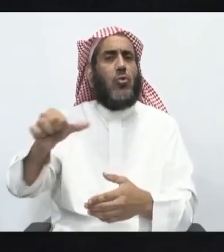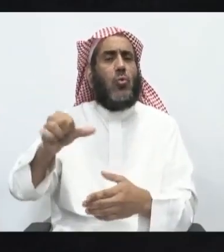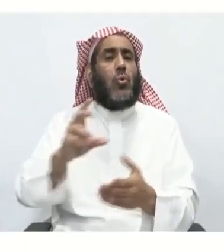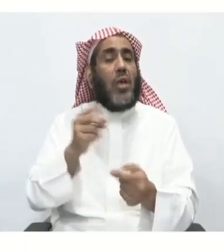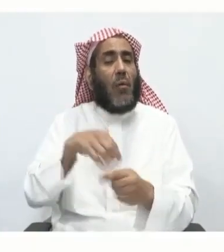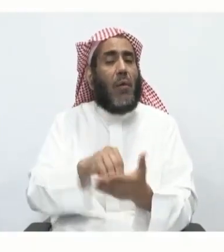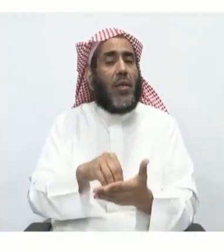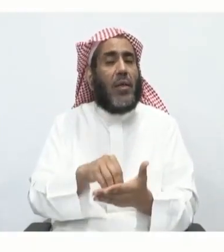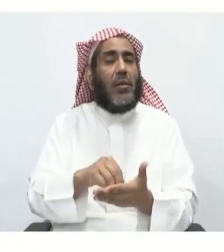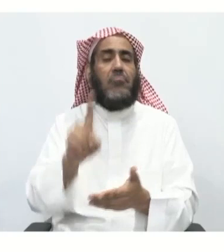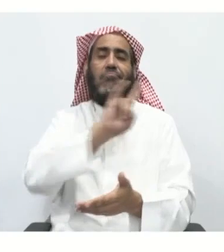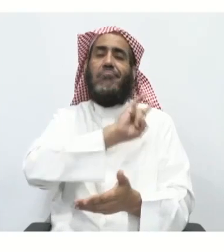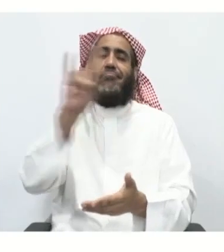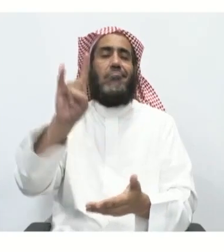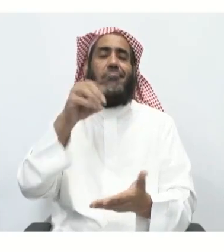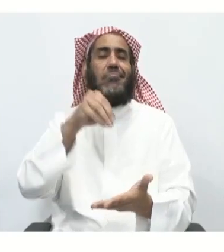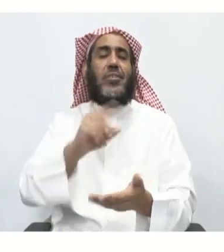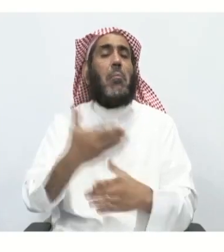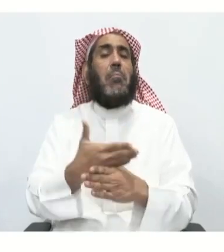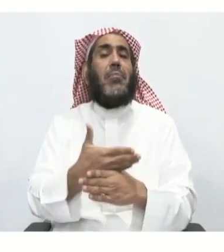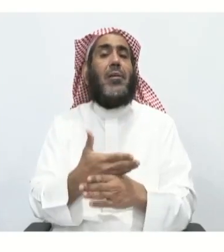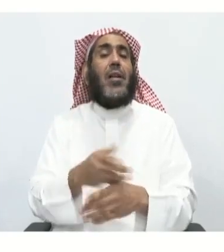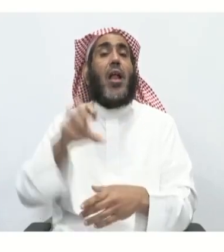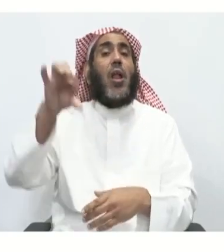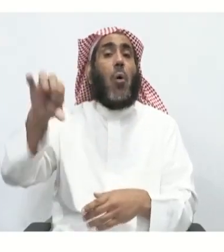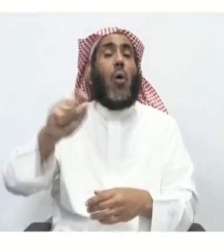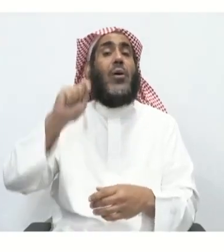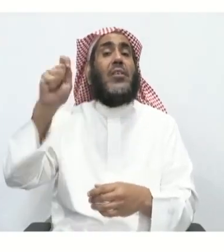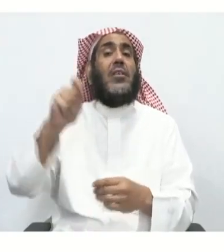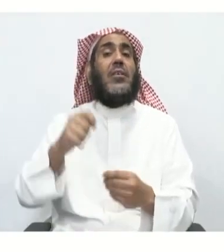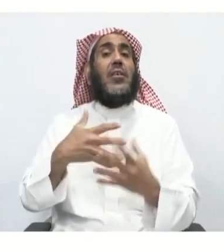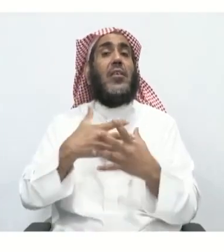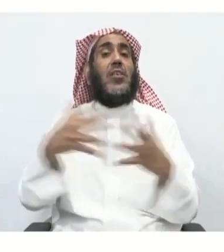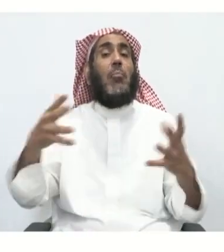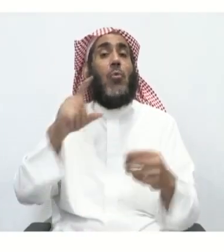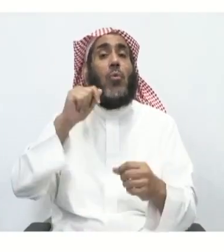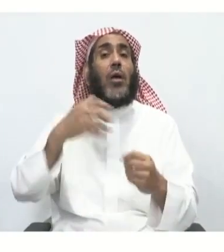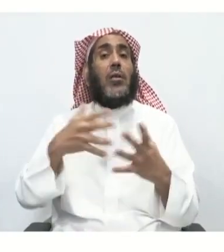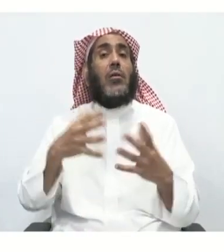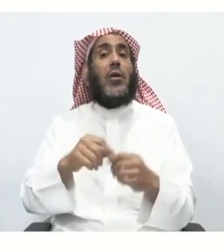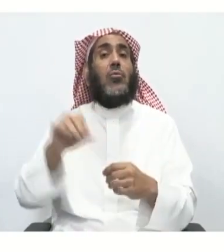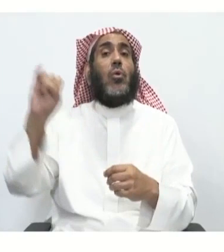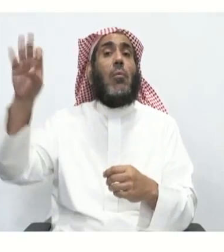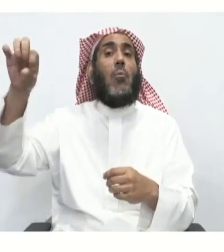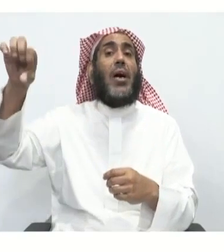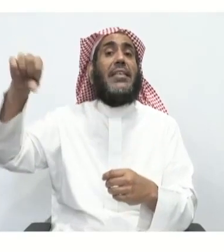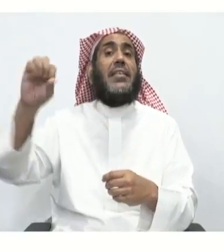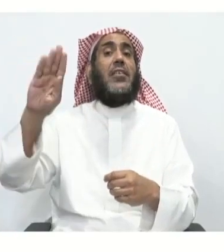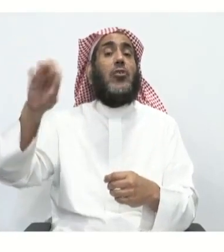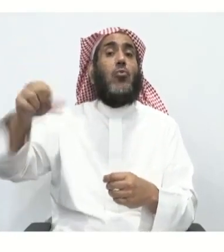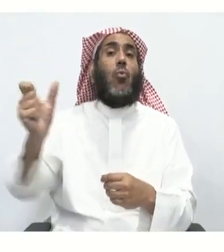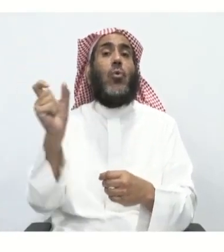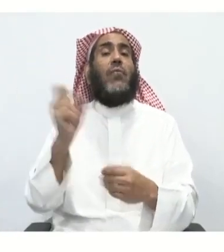احسنت هنا لا تضع لماذا لان هنا الواو اصليه جمع مذكر سالم اصلها مهندسون